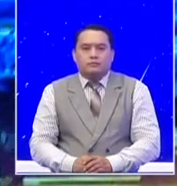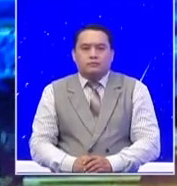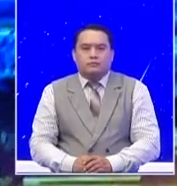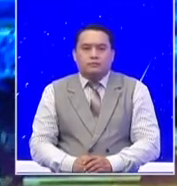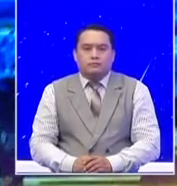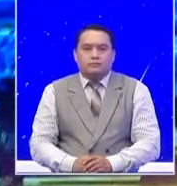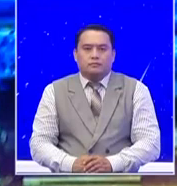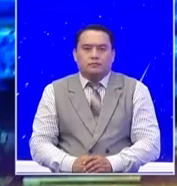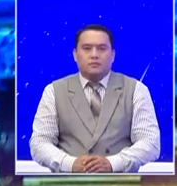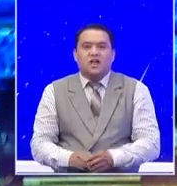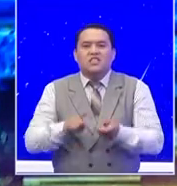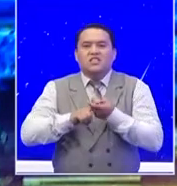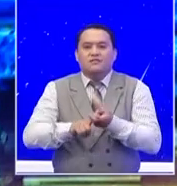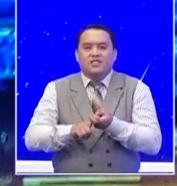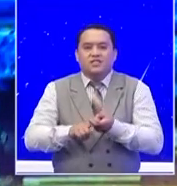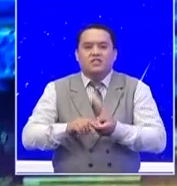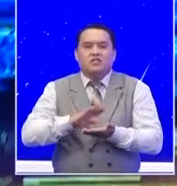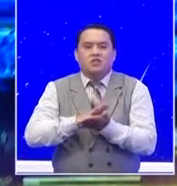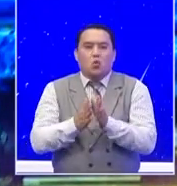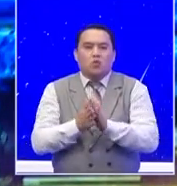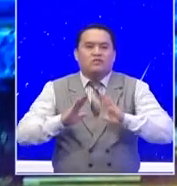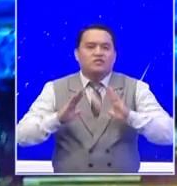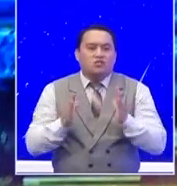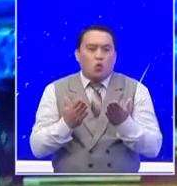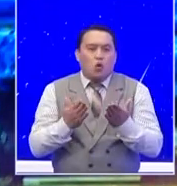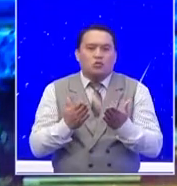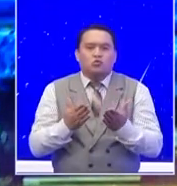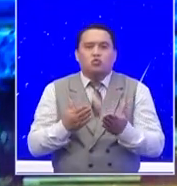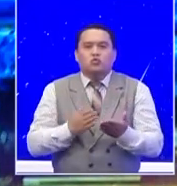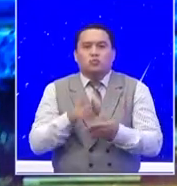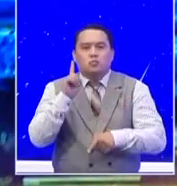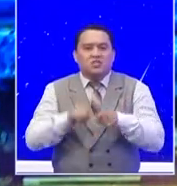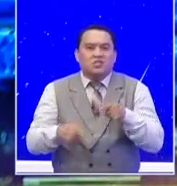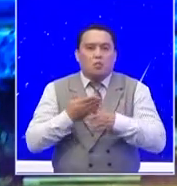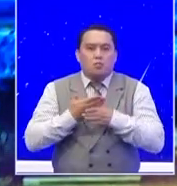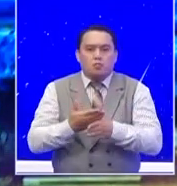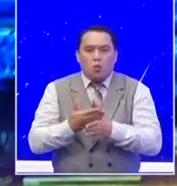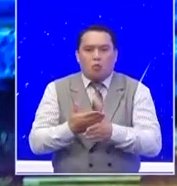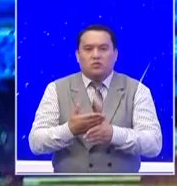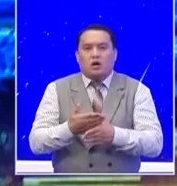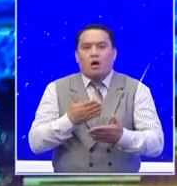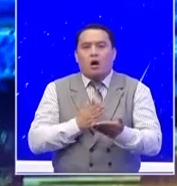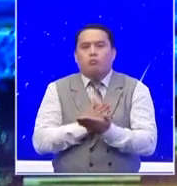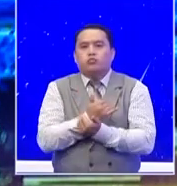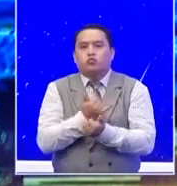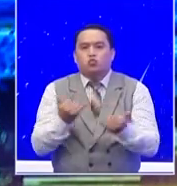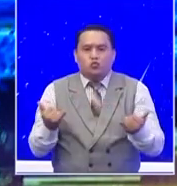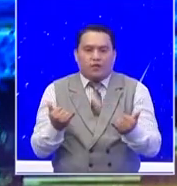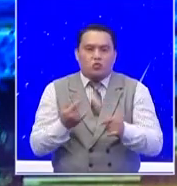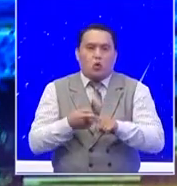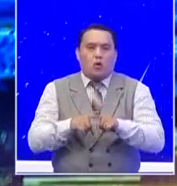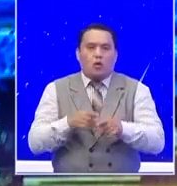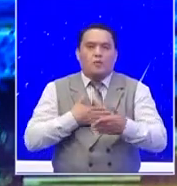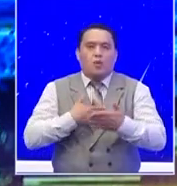Больница едет к вам. В связи с осложнением эпидситуации в регионе, помимо службы скорой помощи граждан, обслуживает мобильные группы.